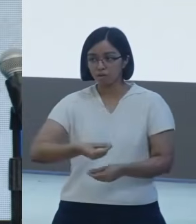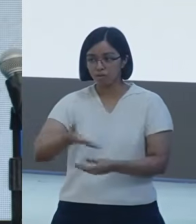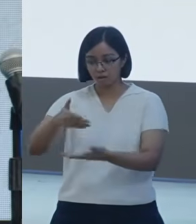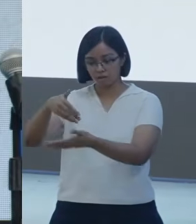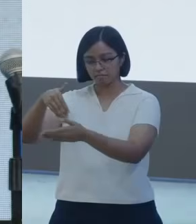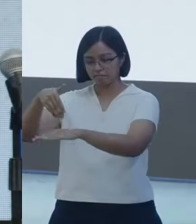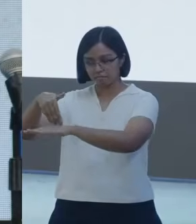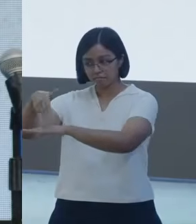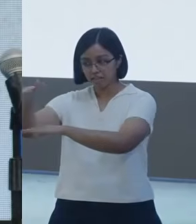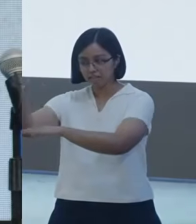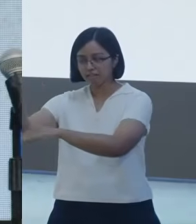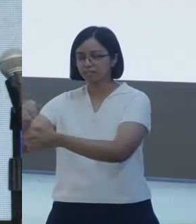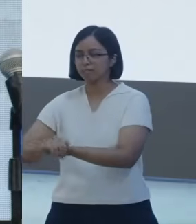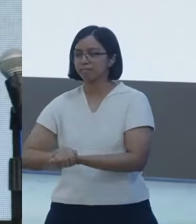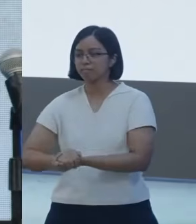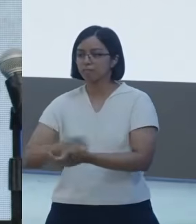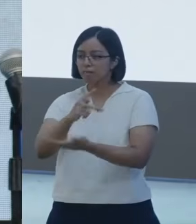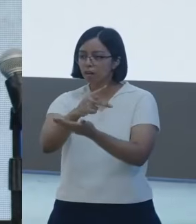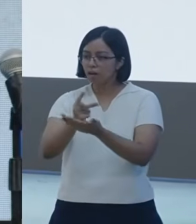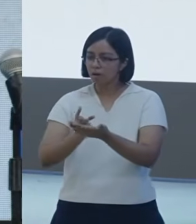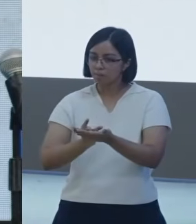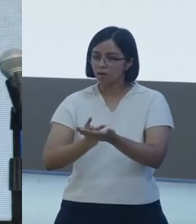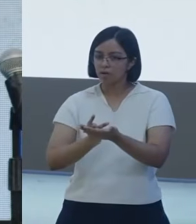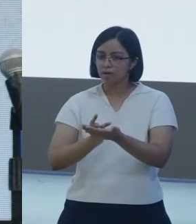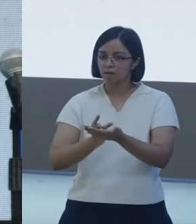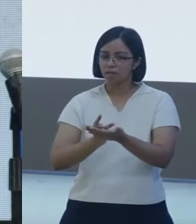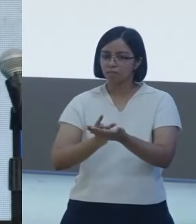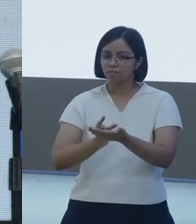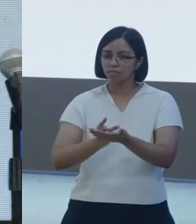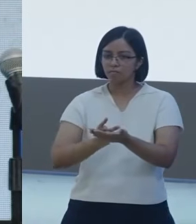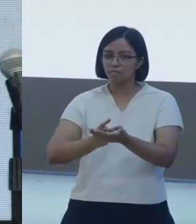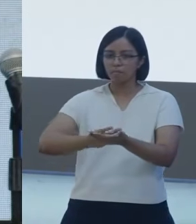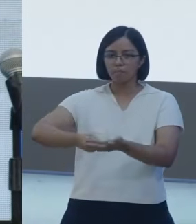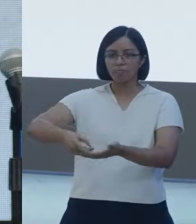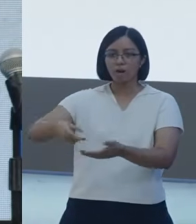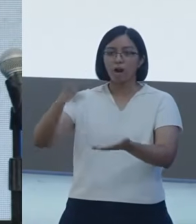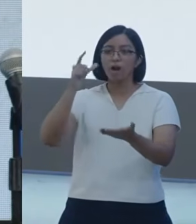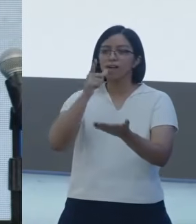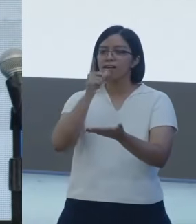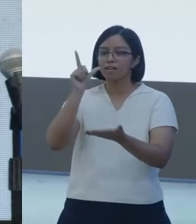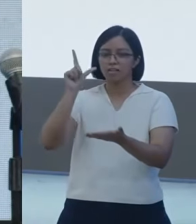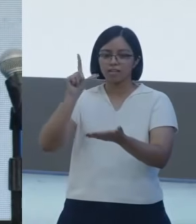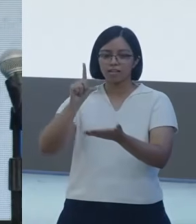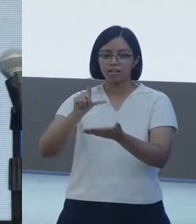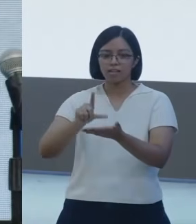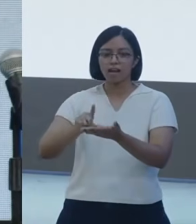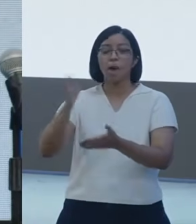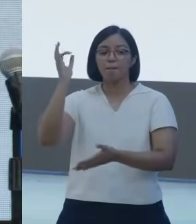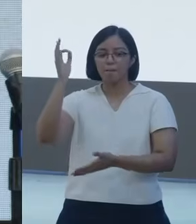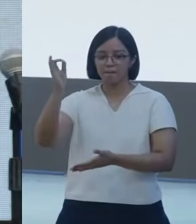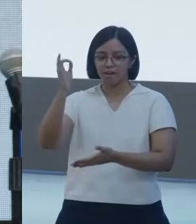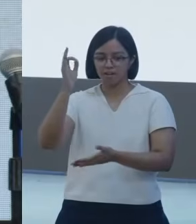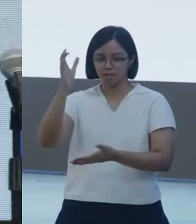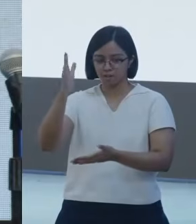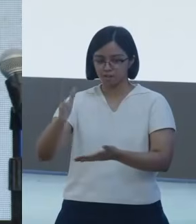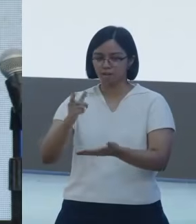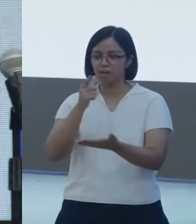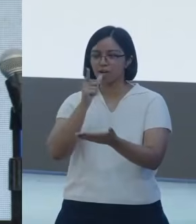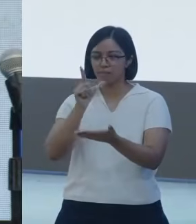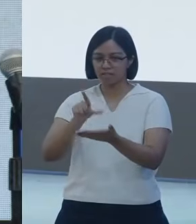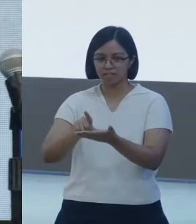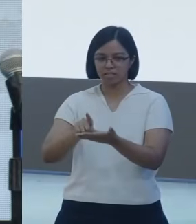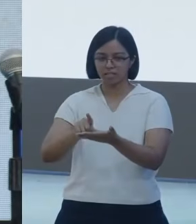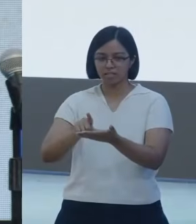ay bahagi ng tinatawag nating pastoral epistles. No? Pastoral sapagkat